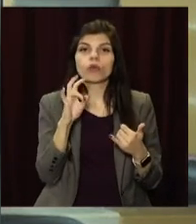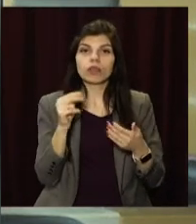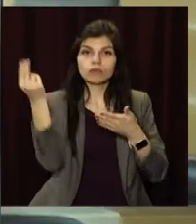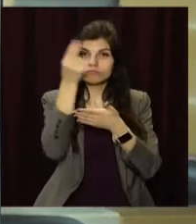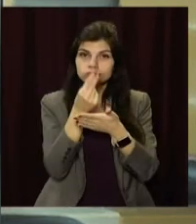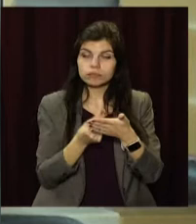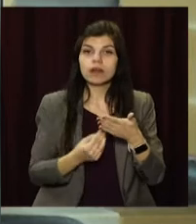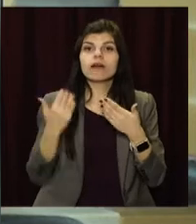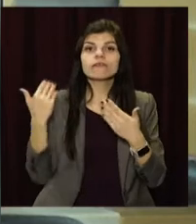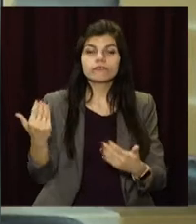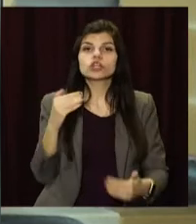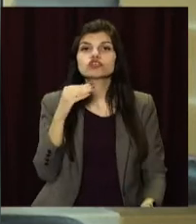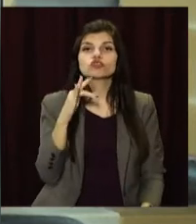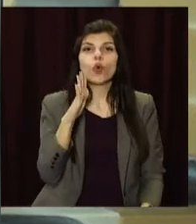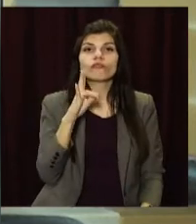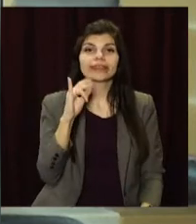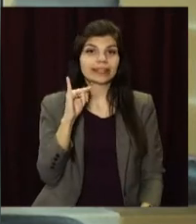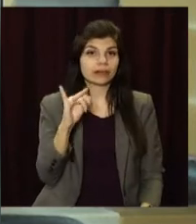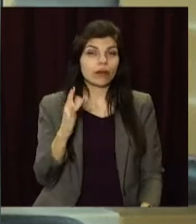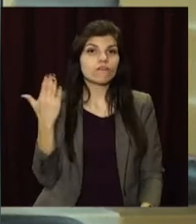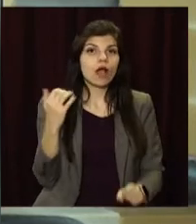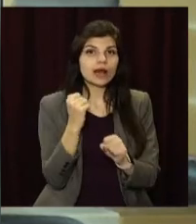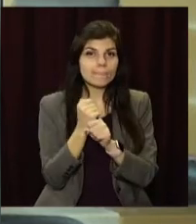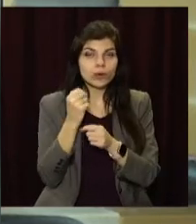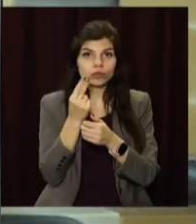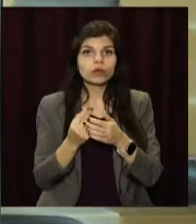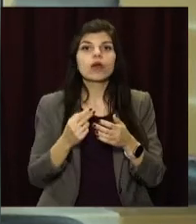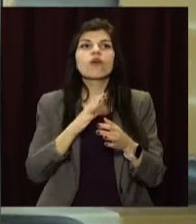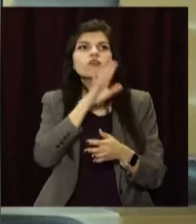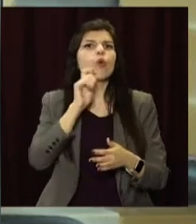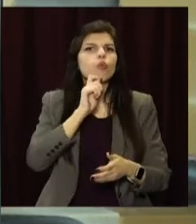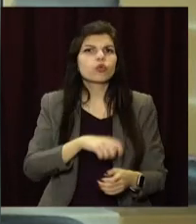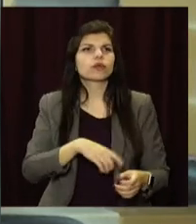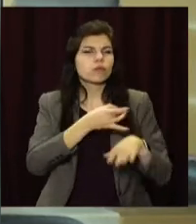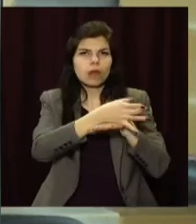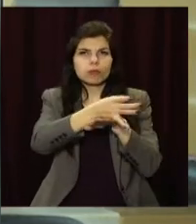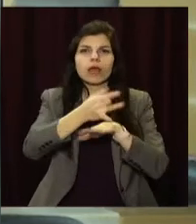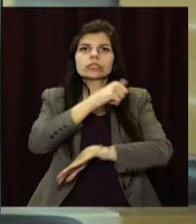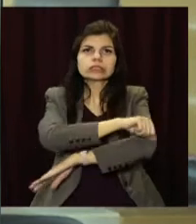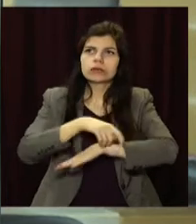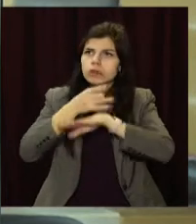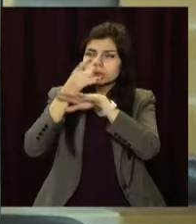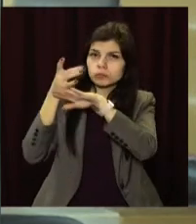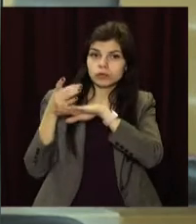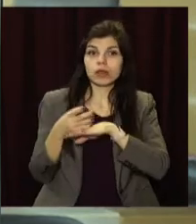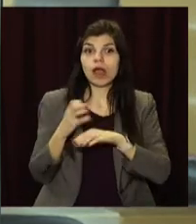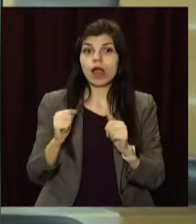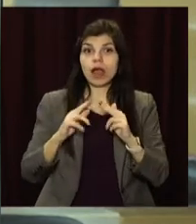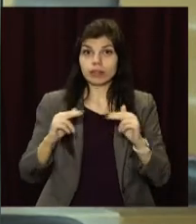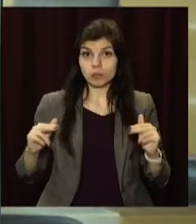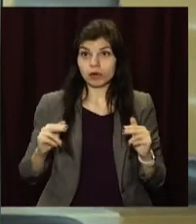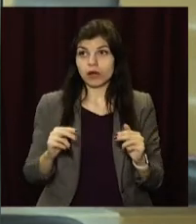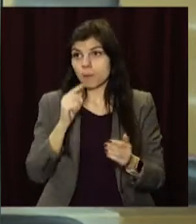Тетяни Жовнір. Її роботи об'їздили Україну та світ, а от до батьківщини мисткині Дніпра доїхали лише